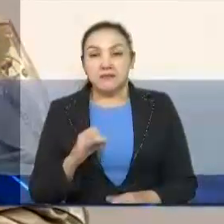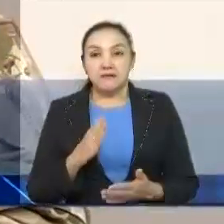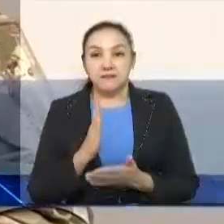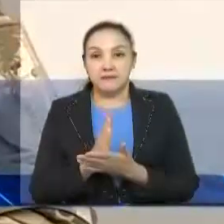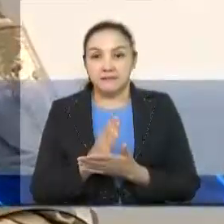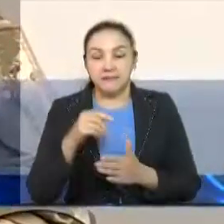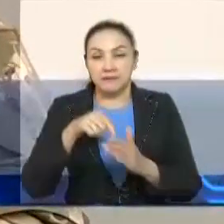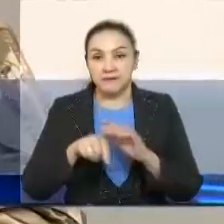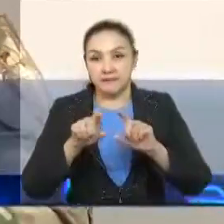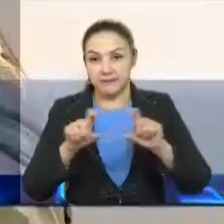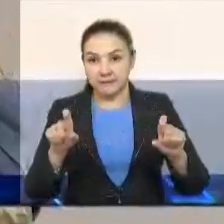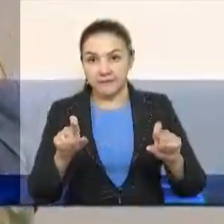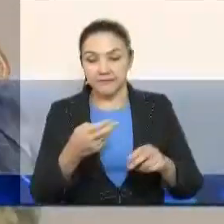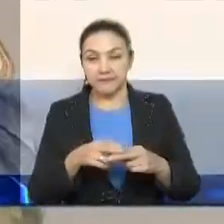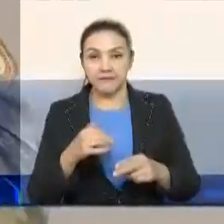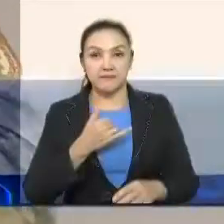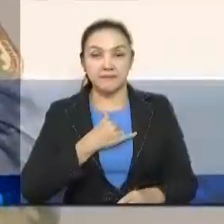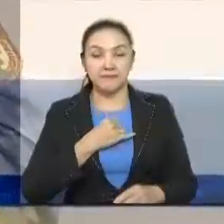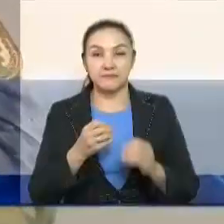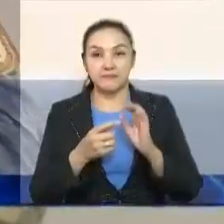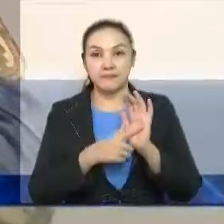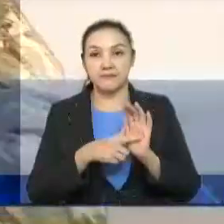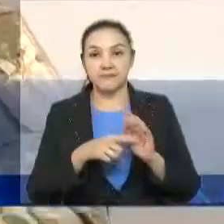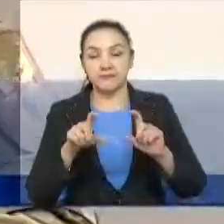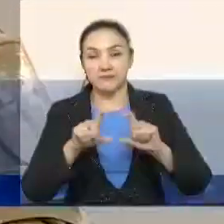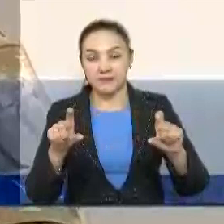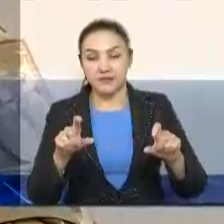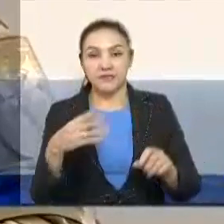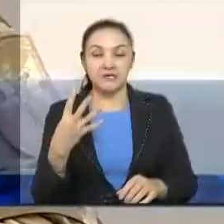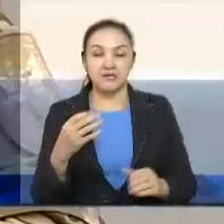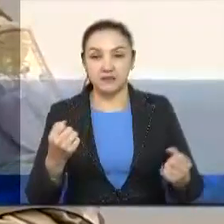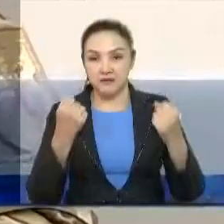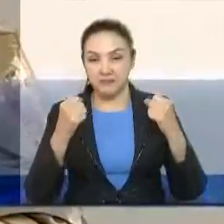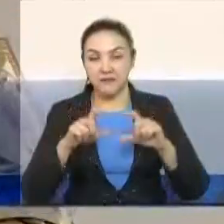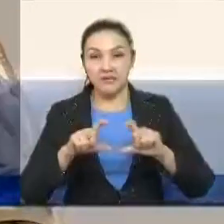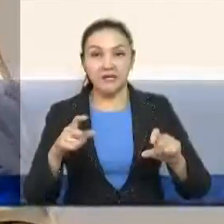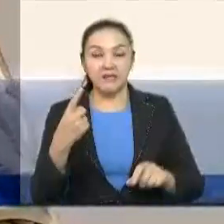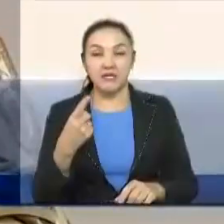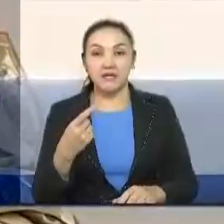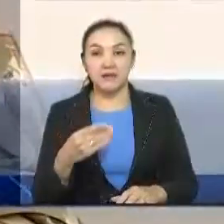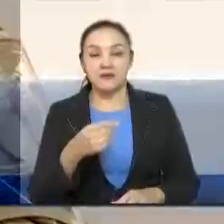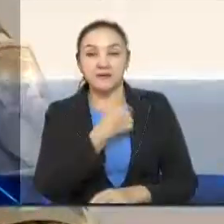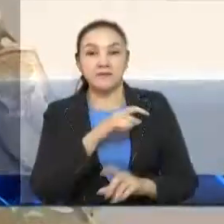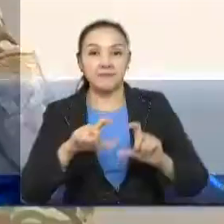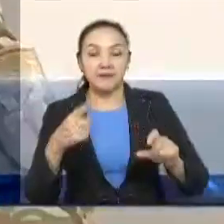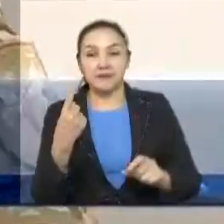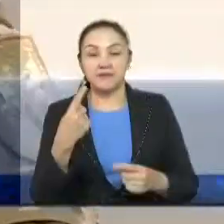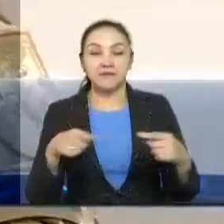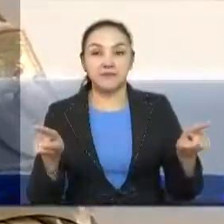расположенными внутри здания. Это у нас 17 школ, 4 спортивных объекта, 1 поликлиника и 1